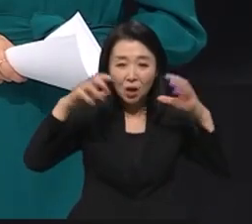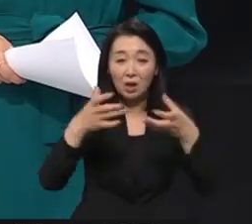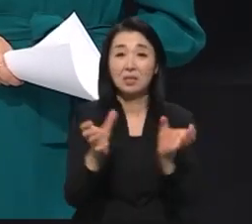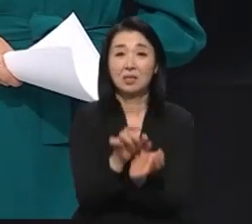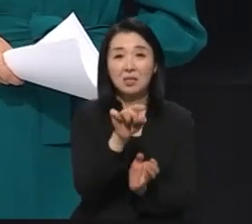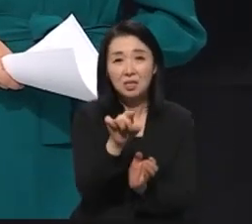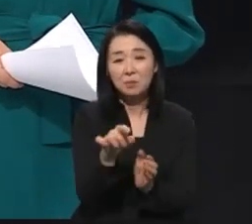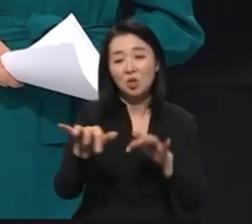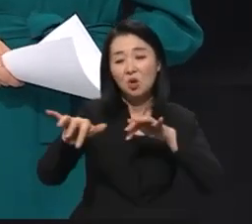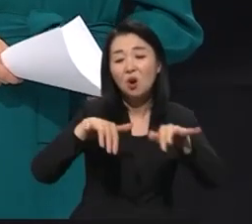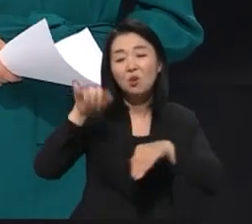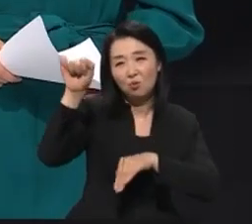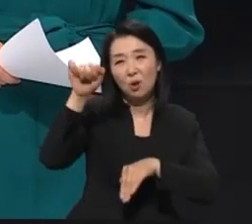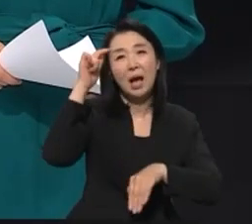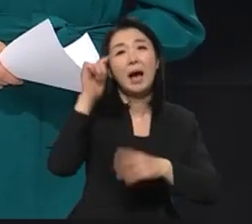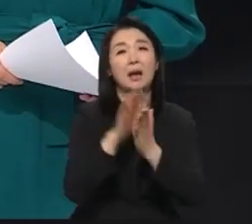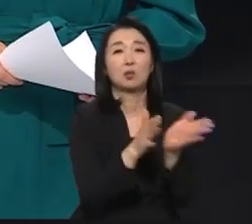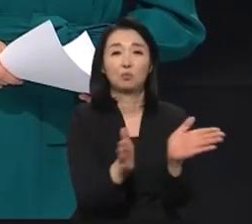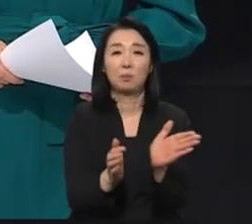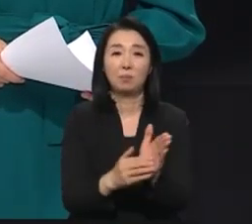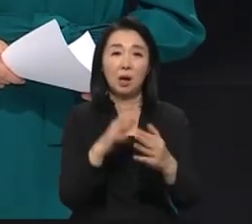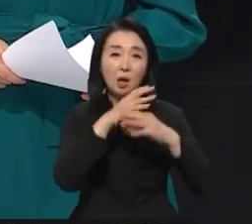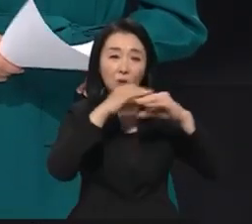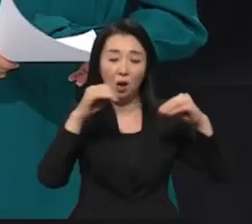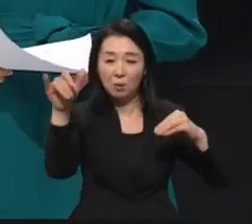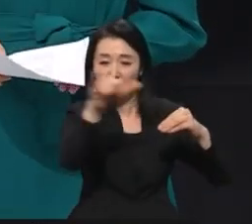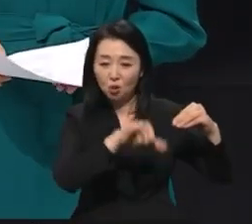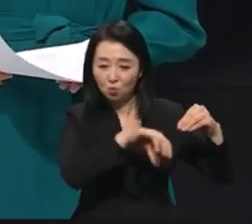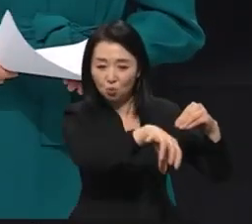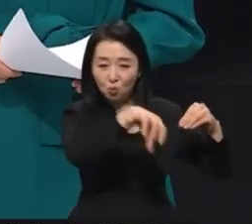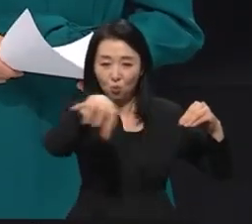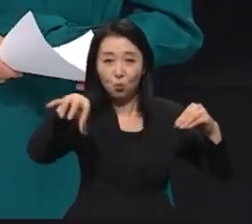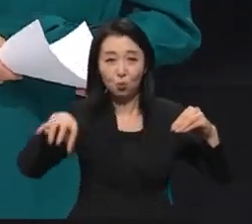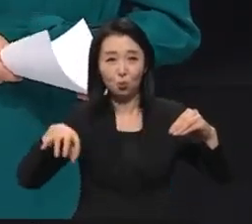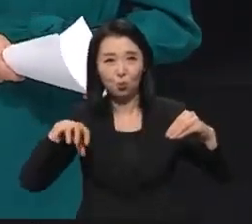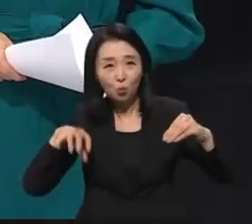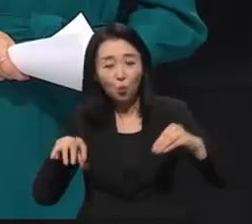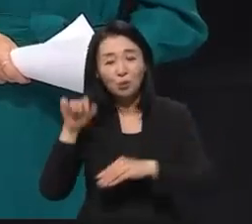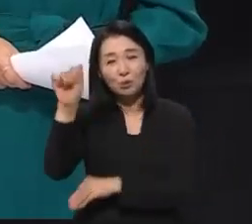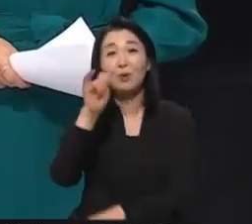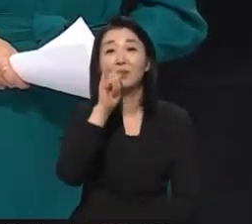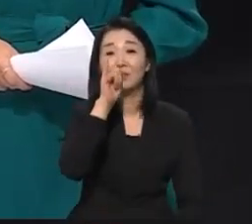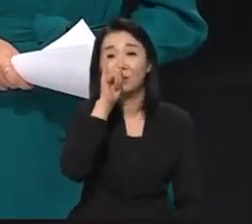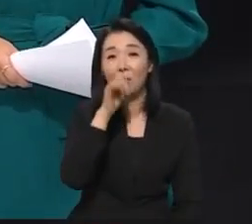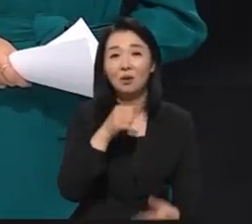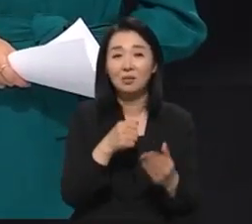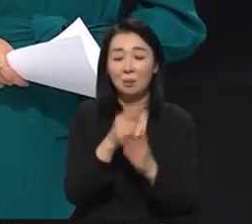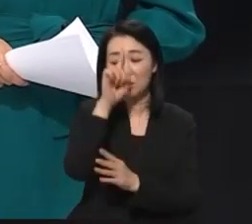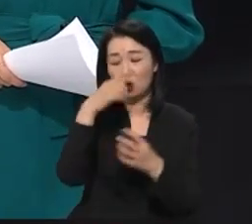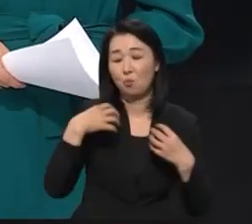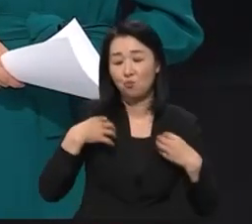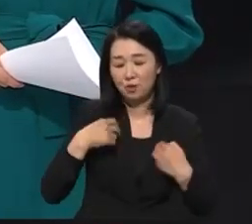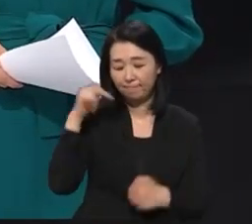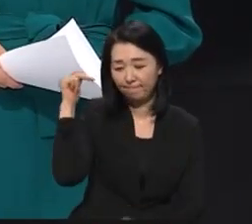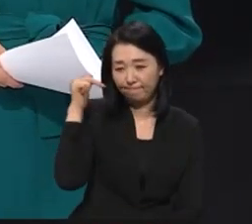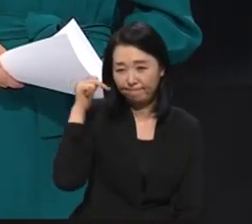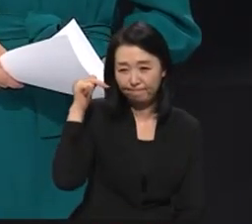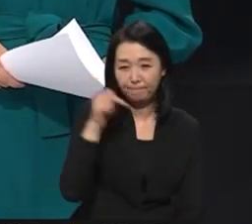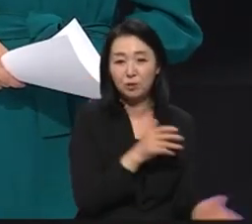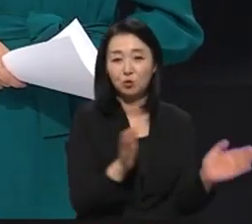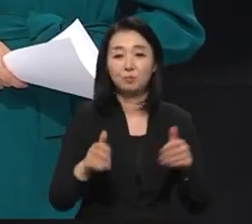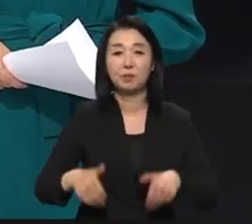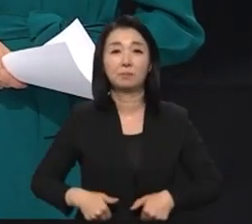자체적으로 준비했는데요 광화문을 비롯해 전국에서 크고 작은 응원전이 펼쳐지는만큼 정부에서도 철저한